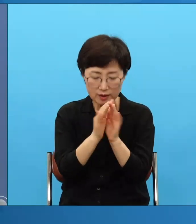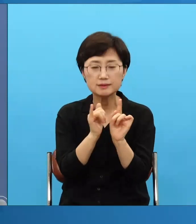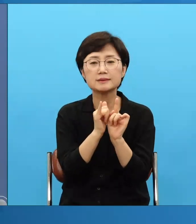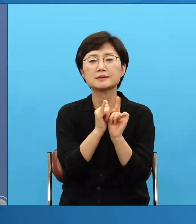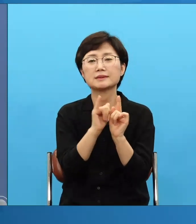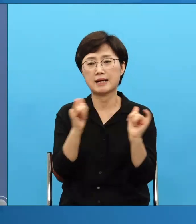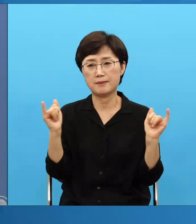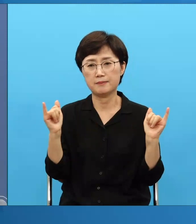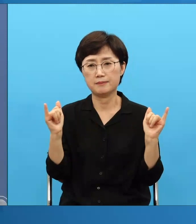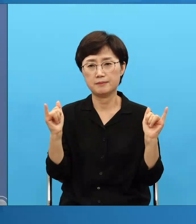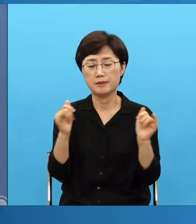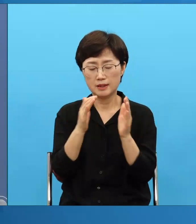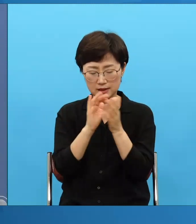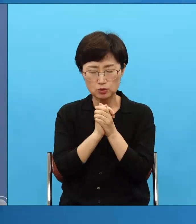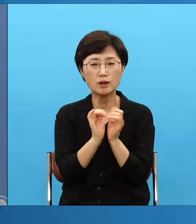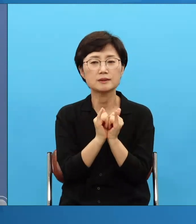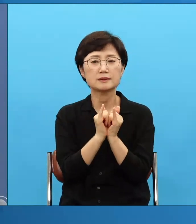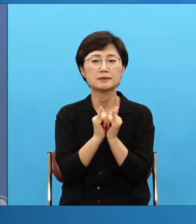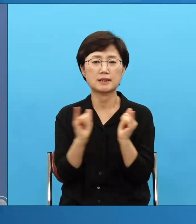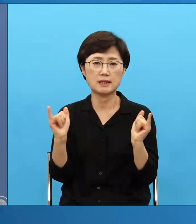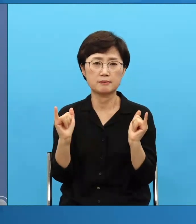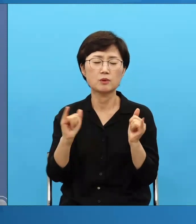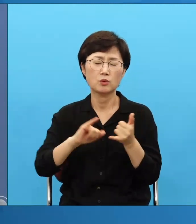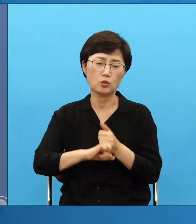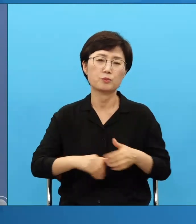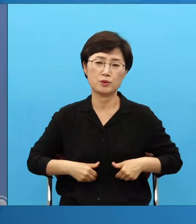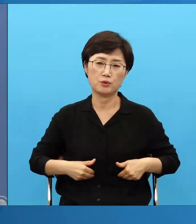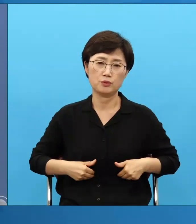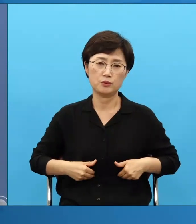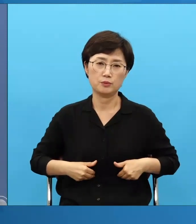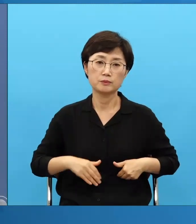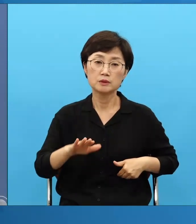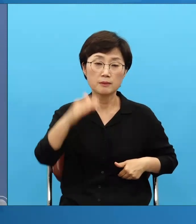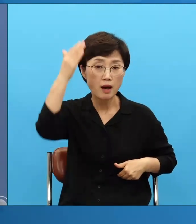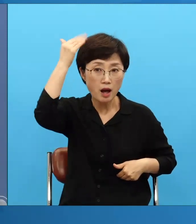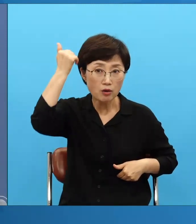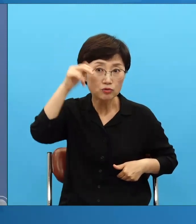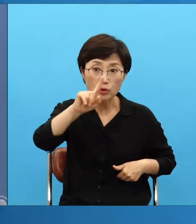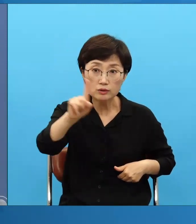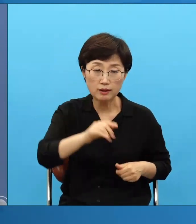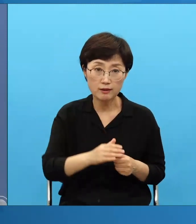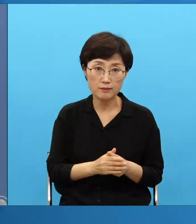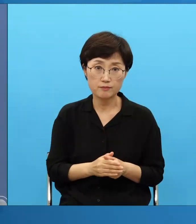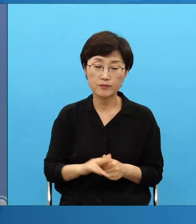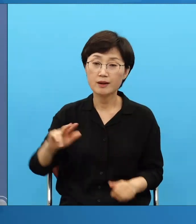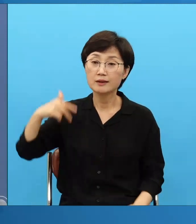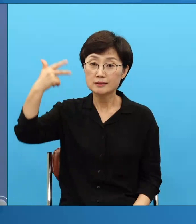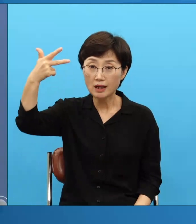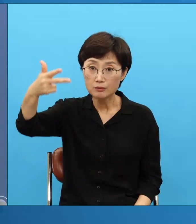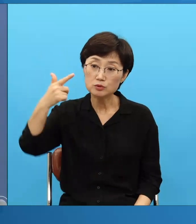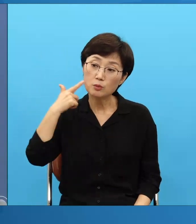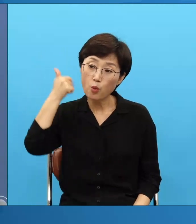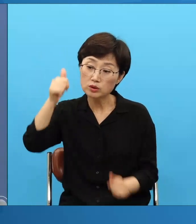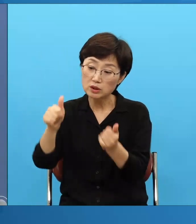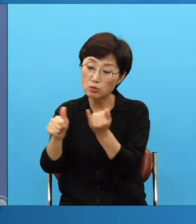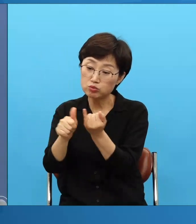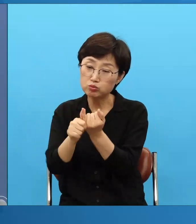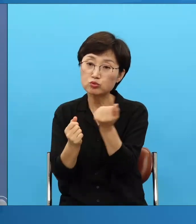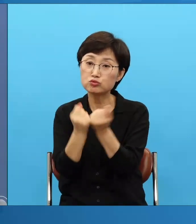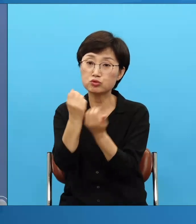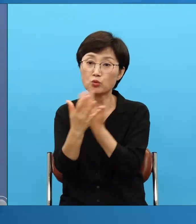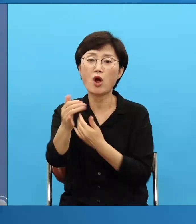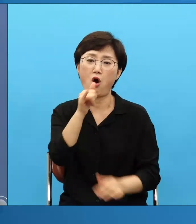person who is 찼어요. praying, because there's full of people in the field. 지금 한국 보세요. Look at 다음 주에 Korea. 목회자 부부 수련회인데 지금